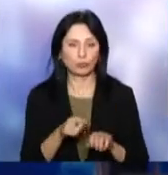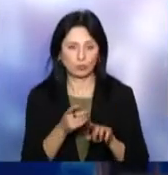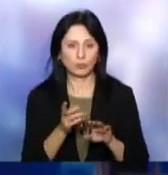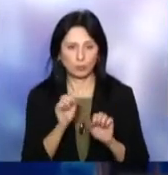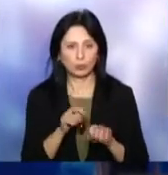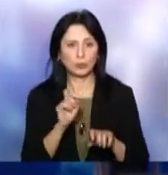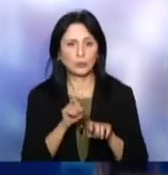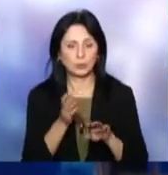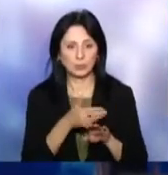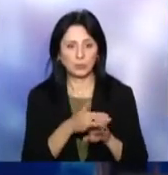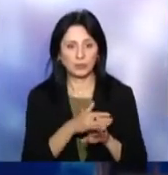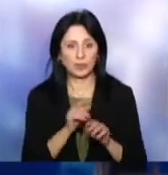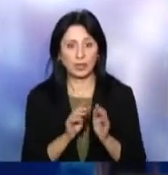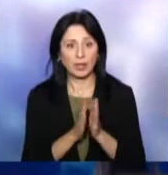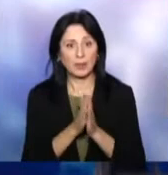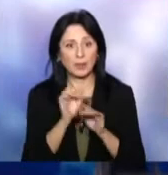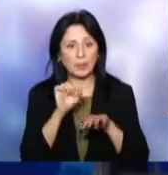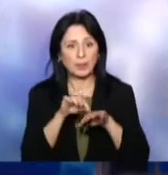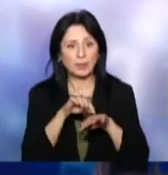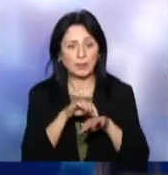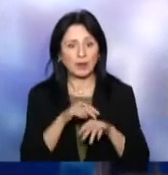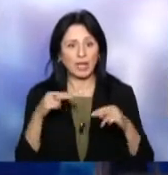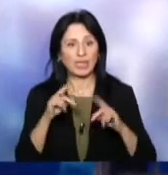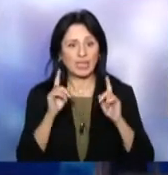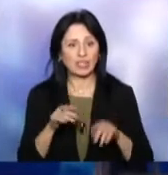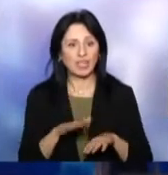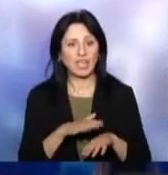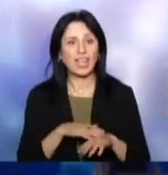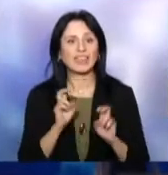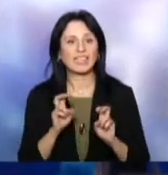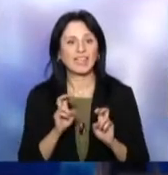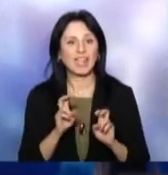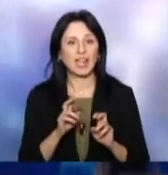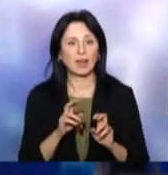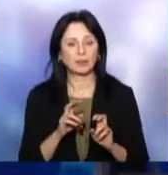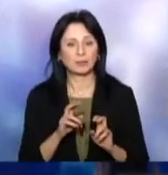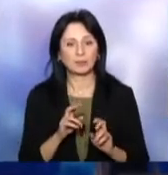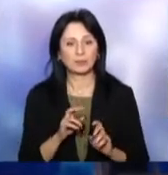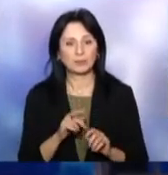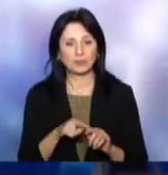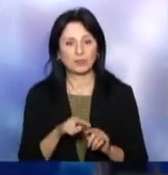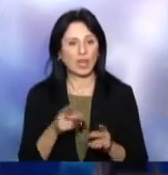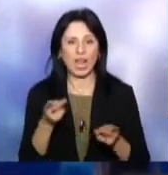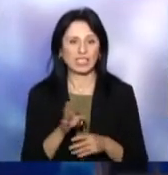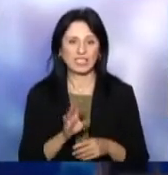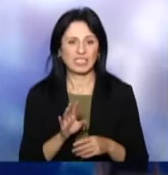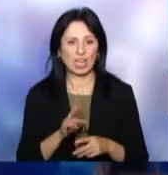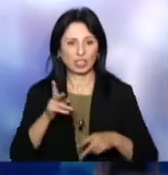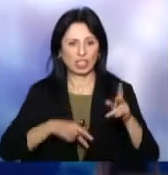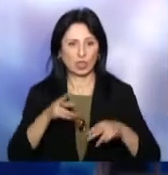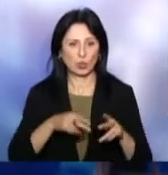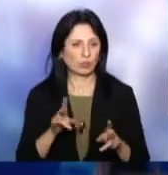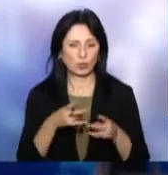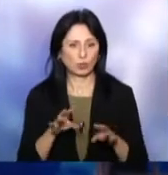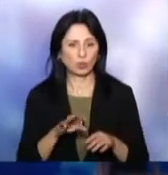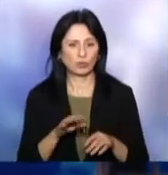რეკომენდირებული. რადგან ეს წარმონაქმნები დადასტურებულად კეთილთვისებიანია, ისინი არ საჭიროებენ ქირურგიულ